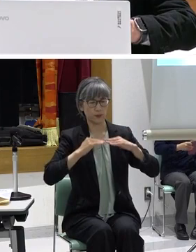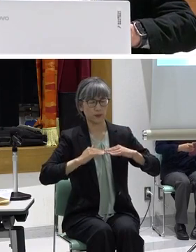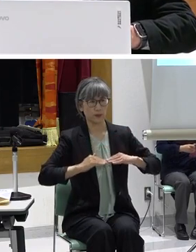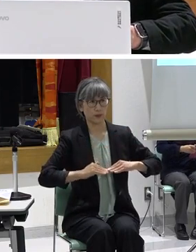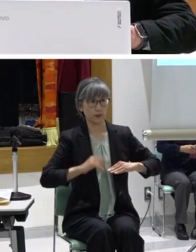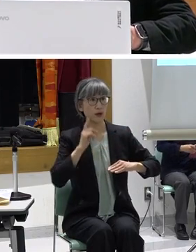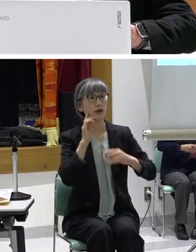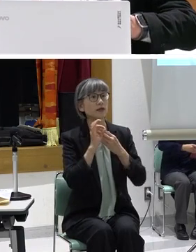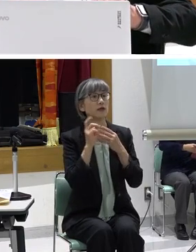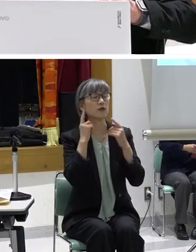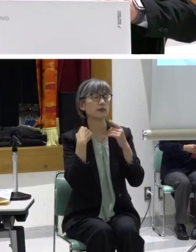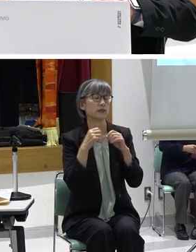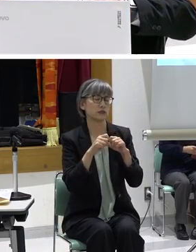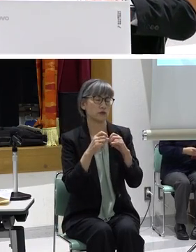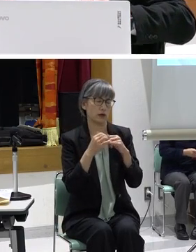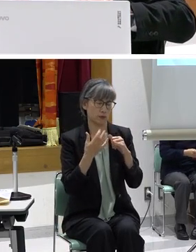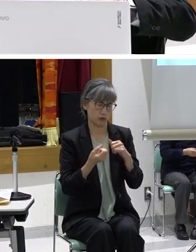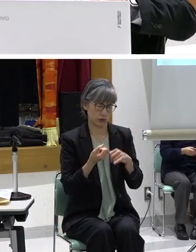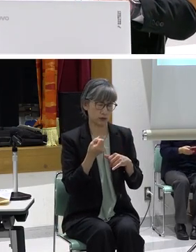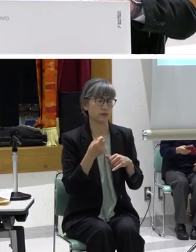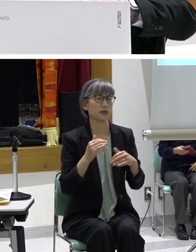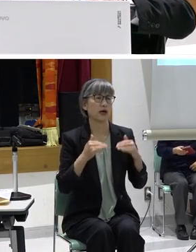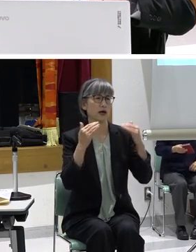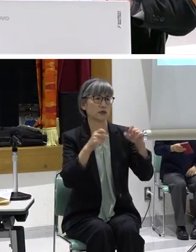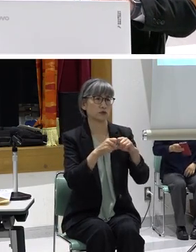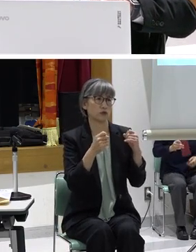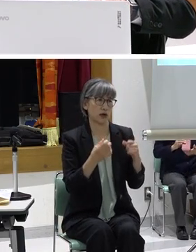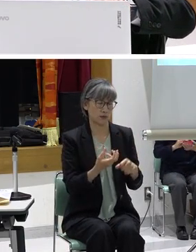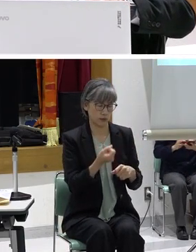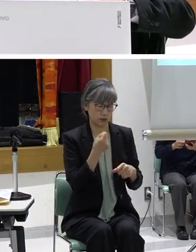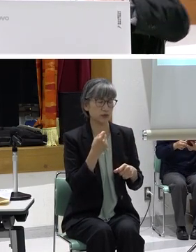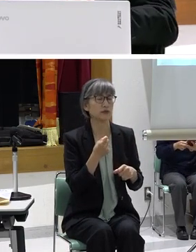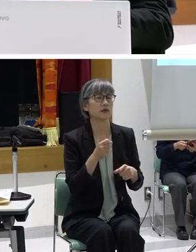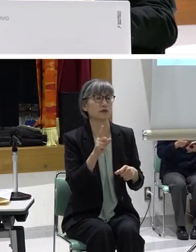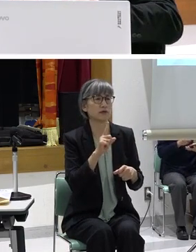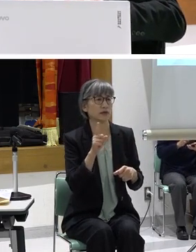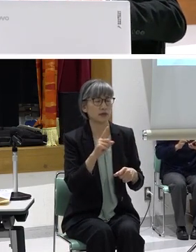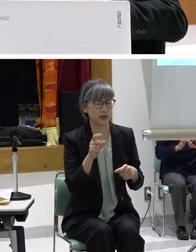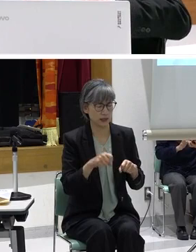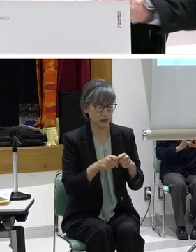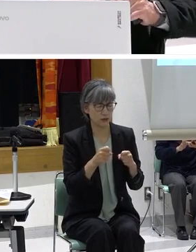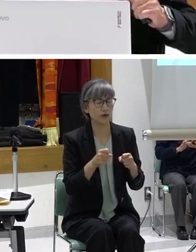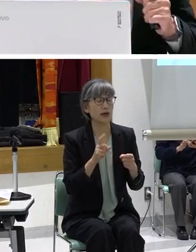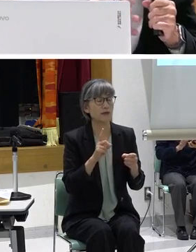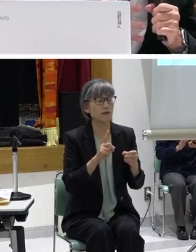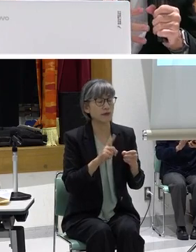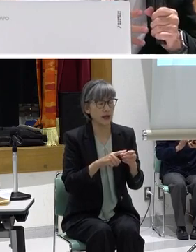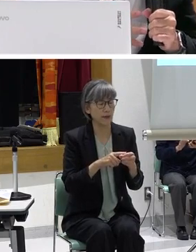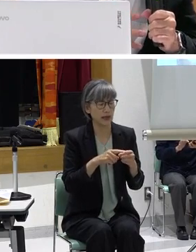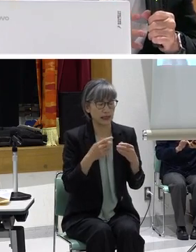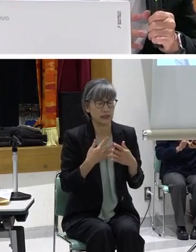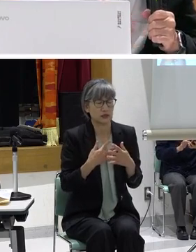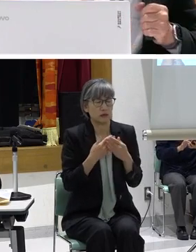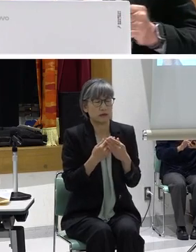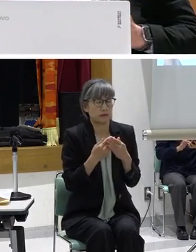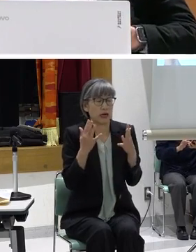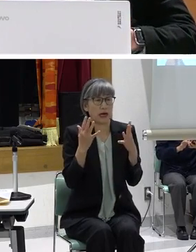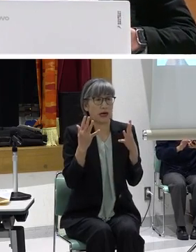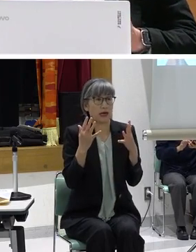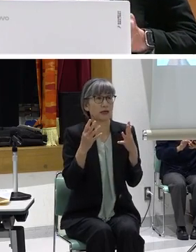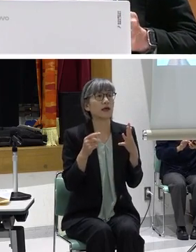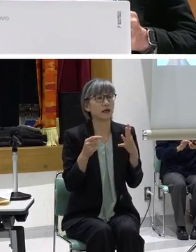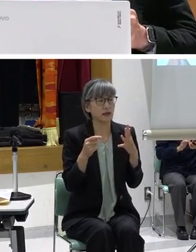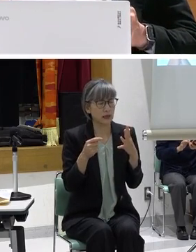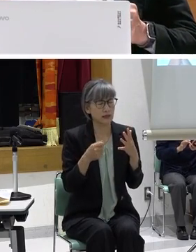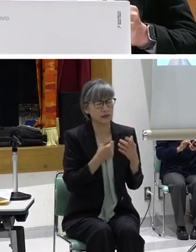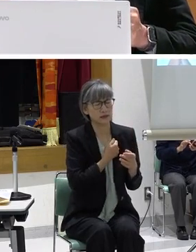神障害があったり、あるいは発達障害や何らかの障害があってこう緊張してパニックになったりとかしんどくなった